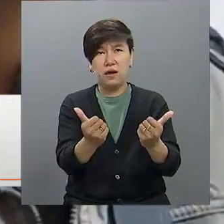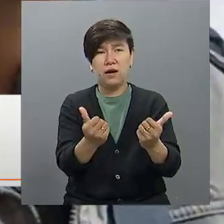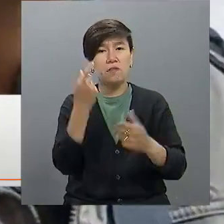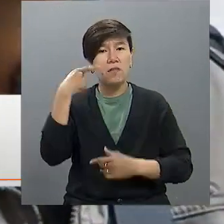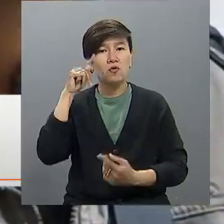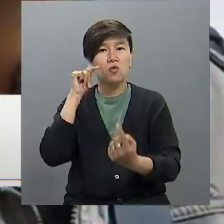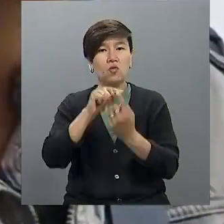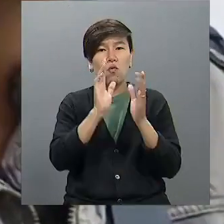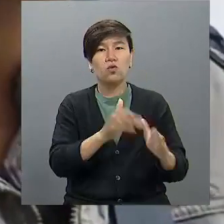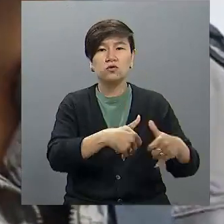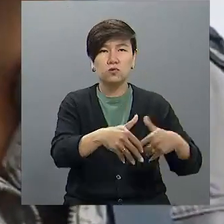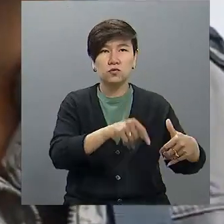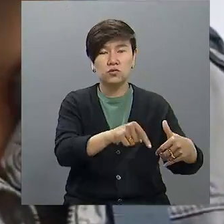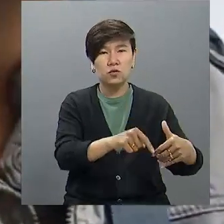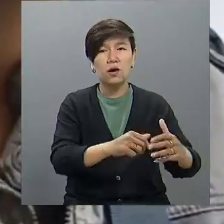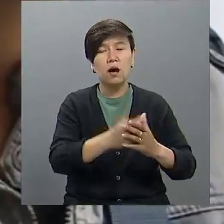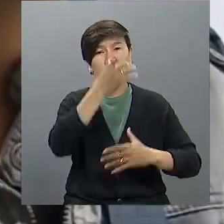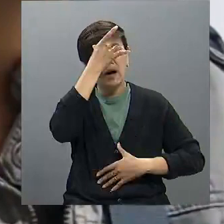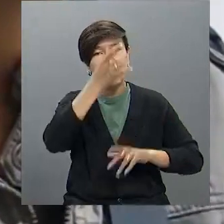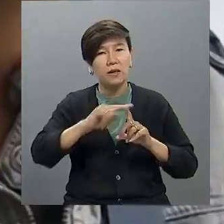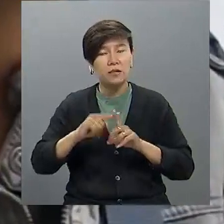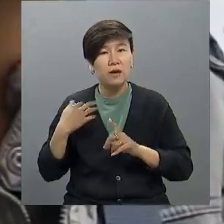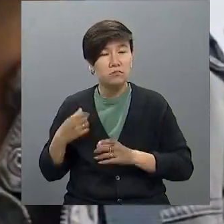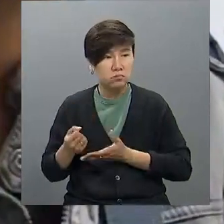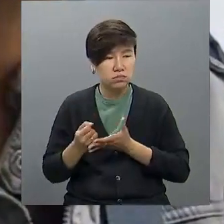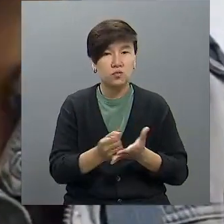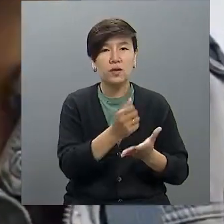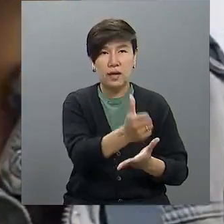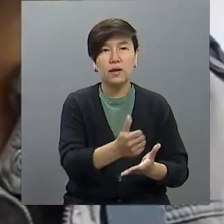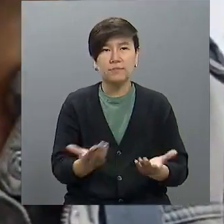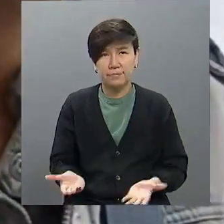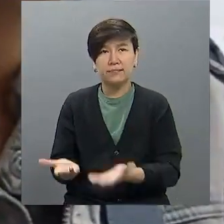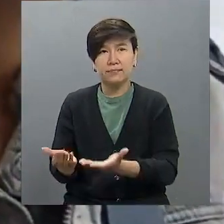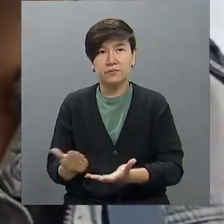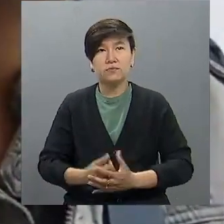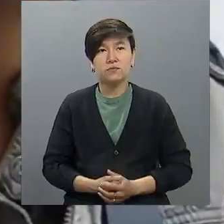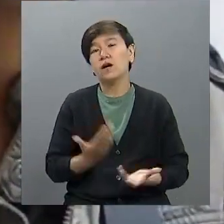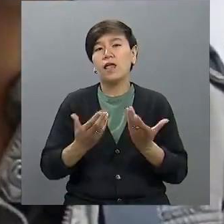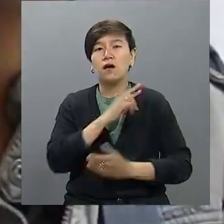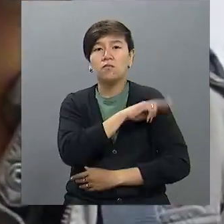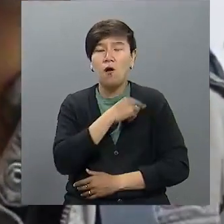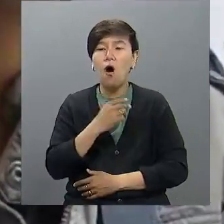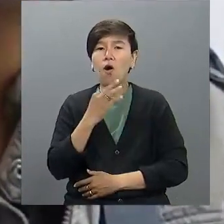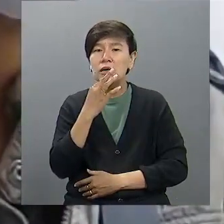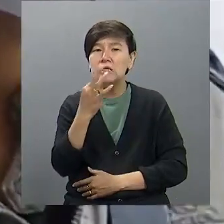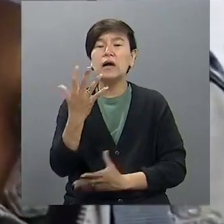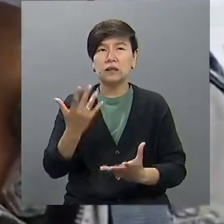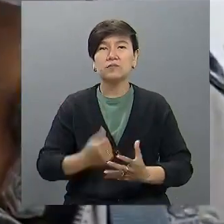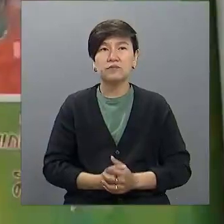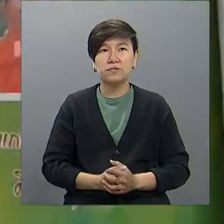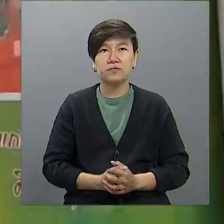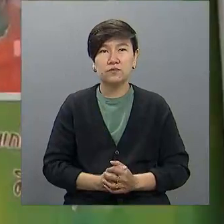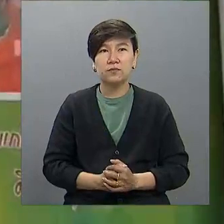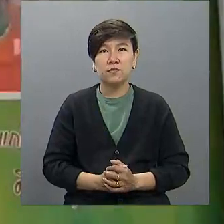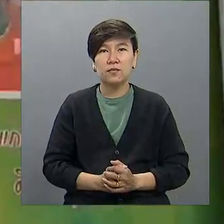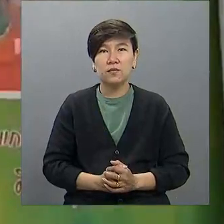ที่เขาต้องใช้ได ้ครับ ก็แล้วแต่ดุลพินิจของคุณหมอนะ คะคือเราตั้งใจให้หมดทุกอย่างเลย